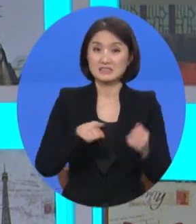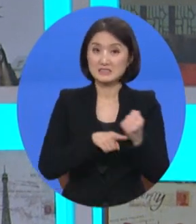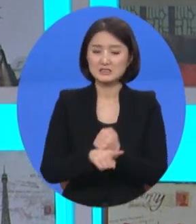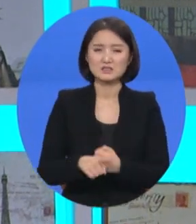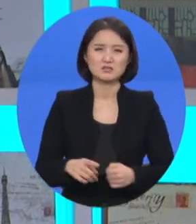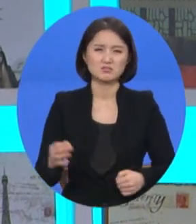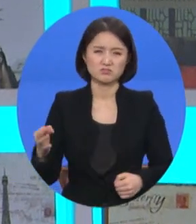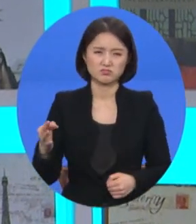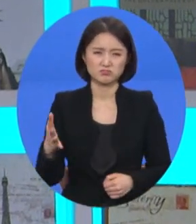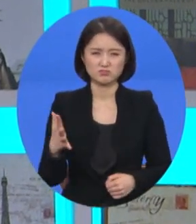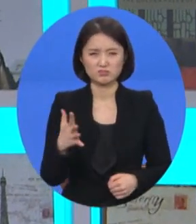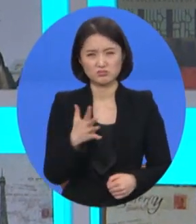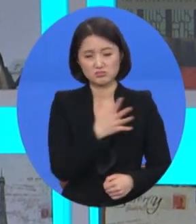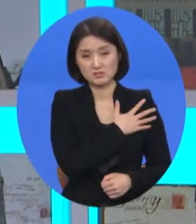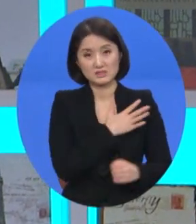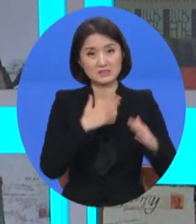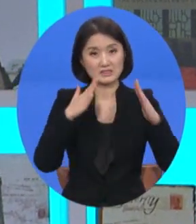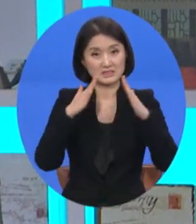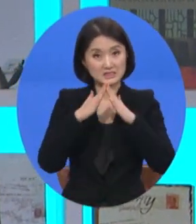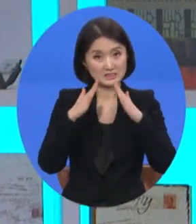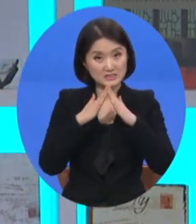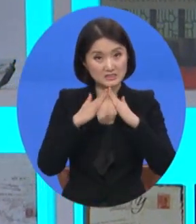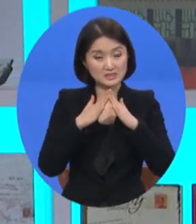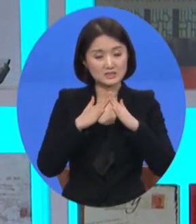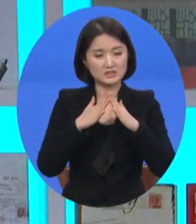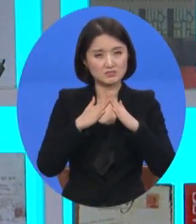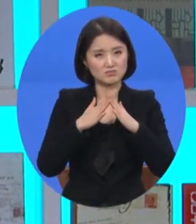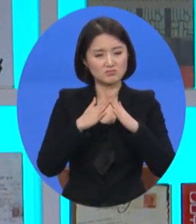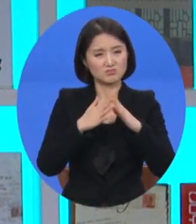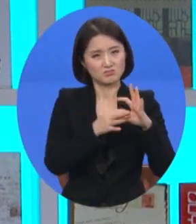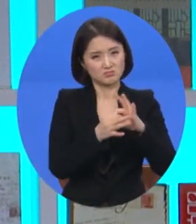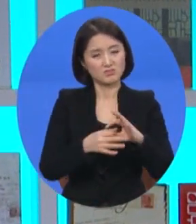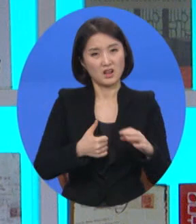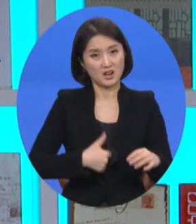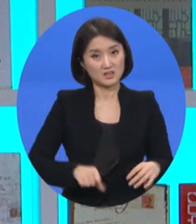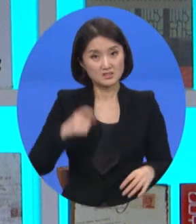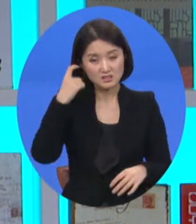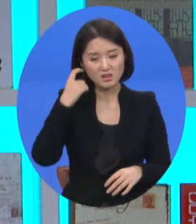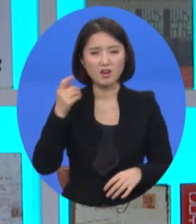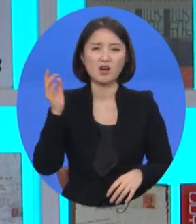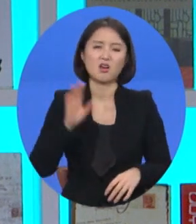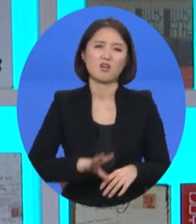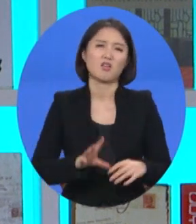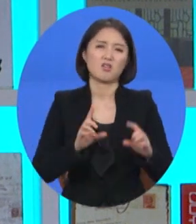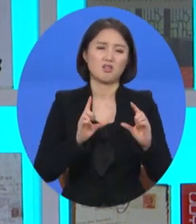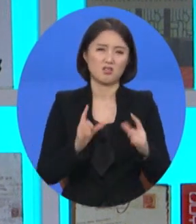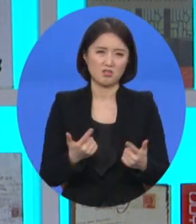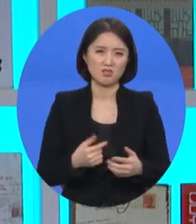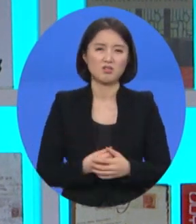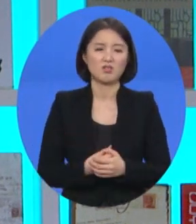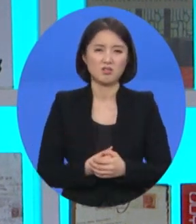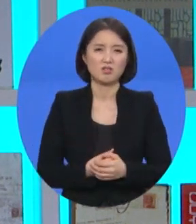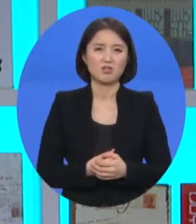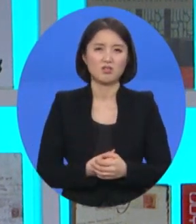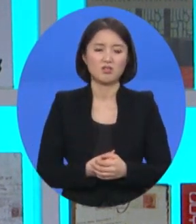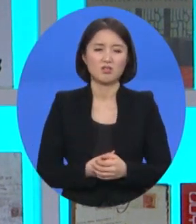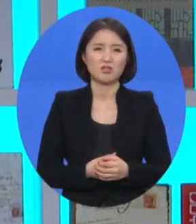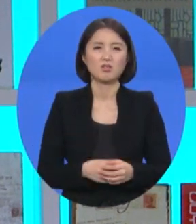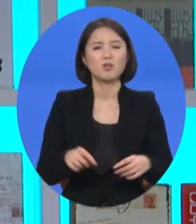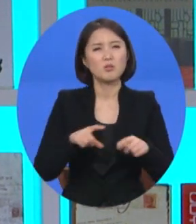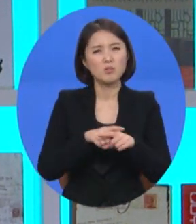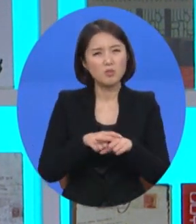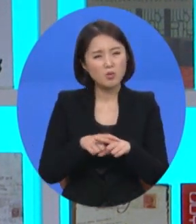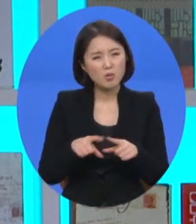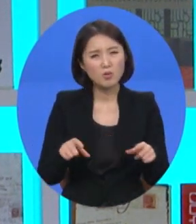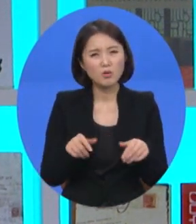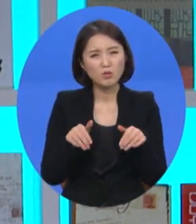해석하게 도 화원으로 일을 했습니다 화원 이라는 여러분 조선시대에서 양반이 아니라 중인 정동의